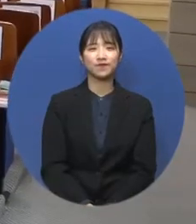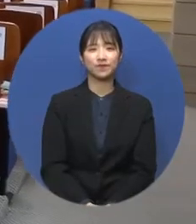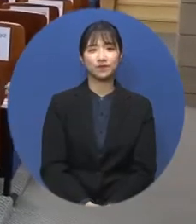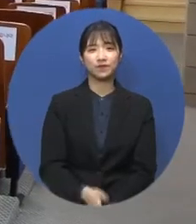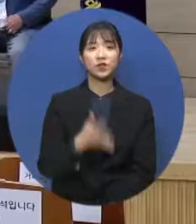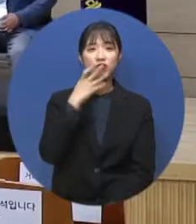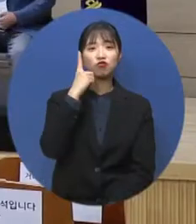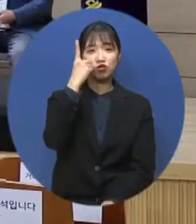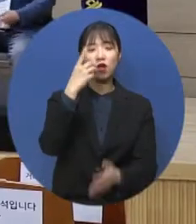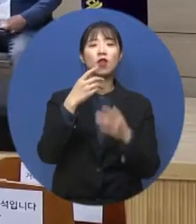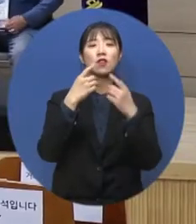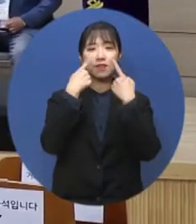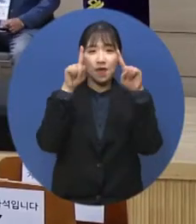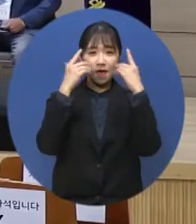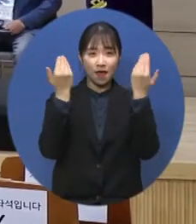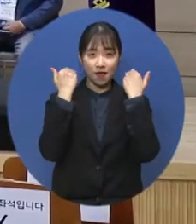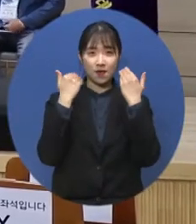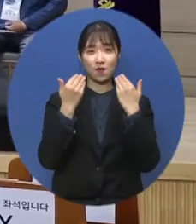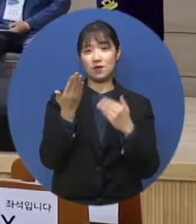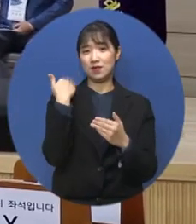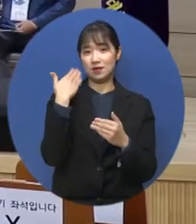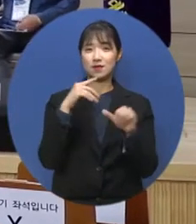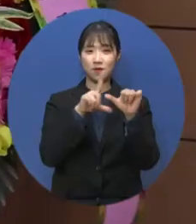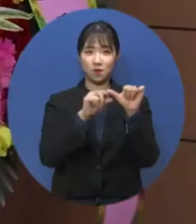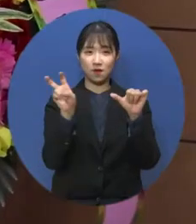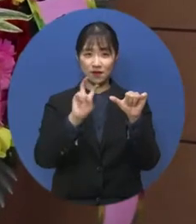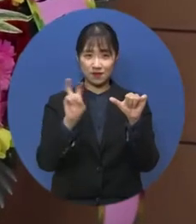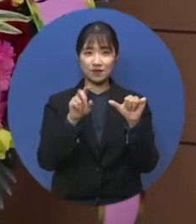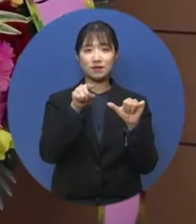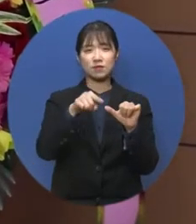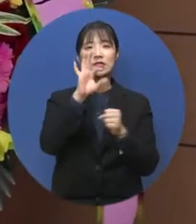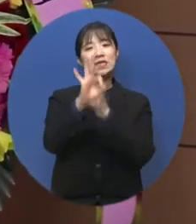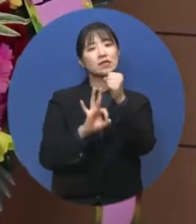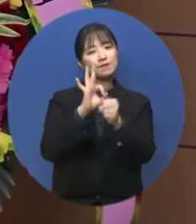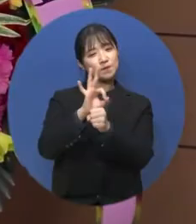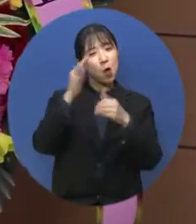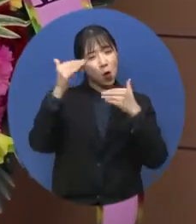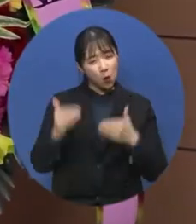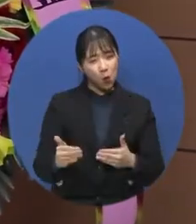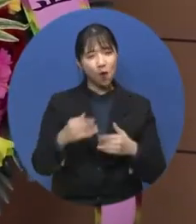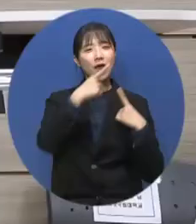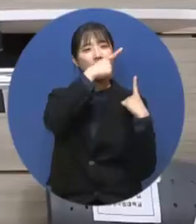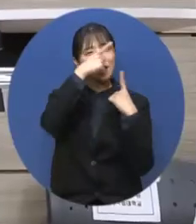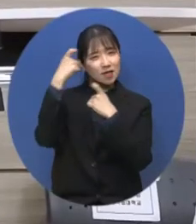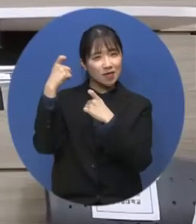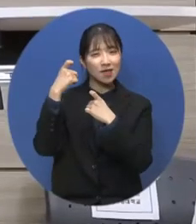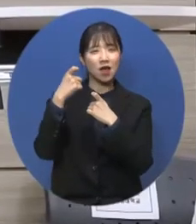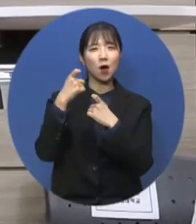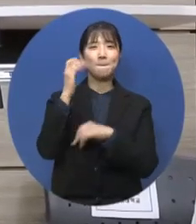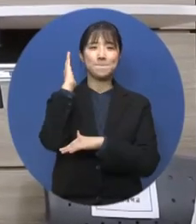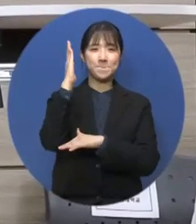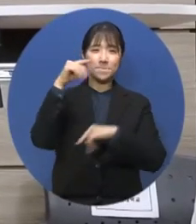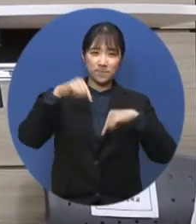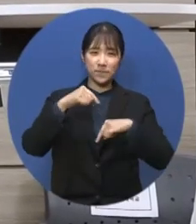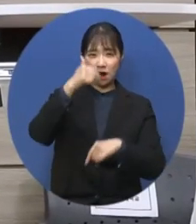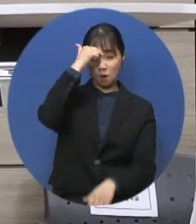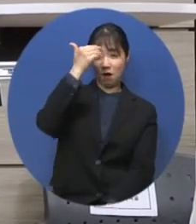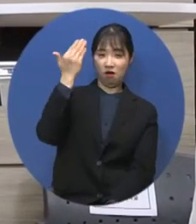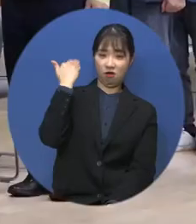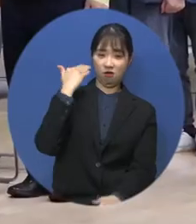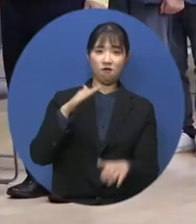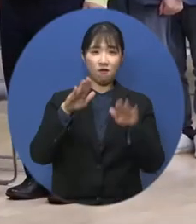순천대학교가 지난 20일 약학대학 설립 10년의 발자취를 돌아보는 심포지엄을 과거,